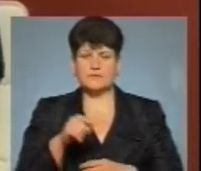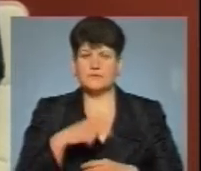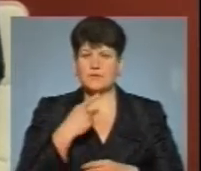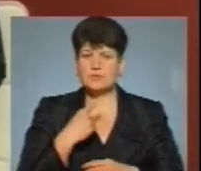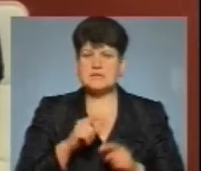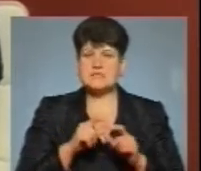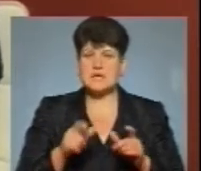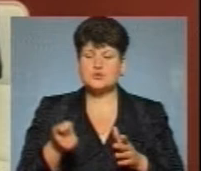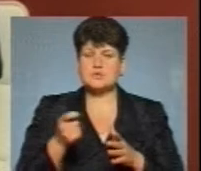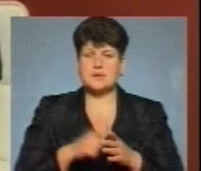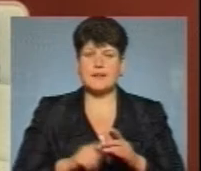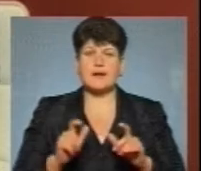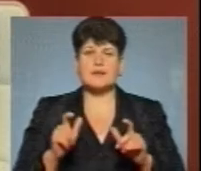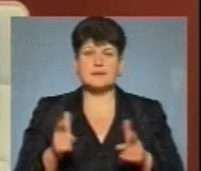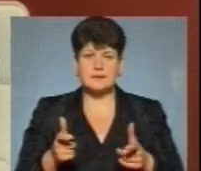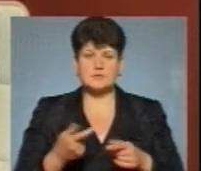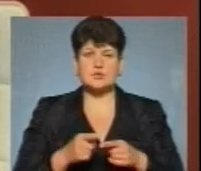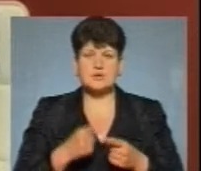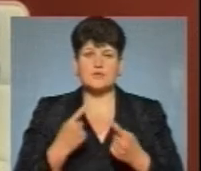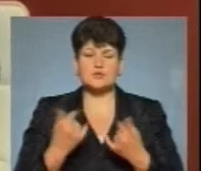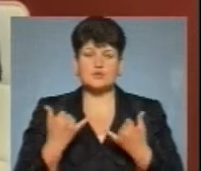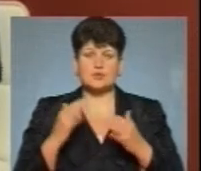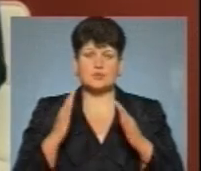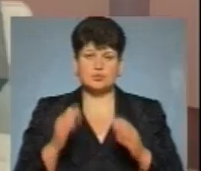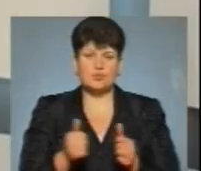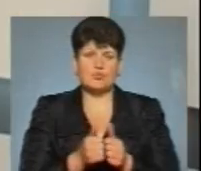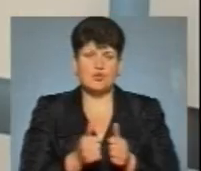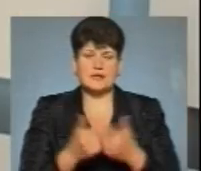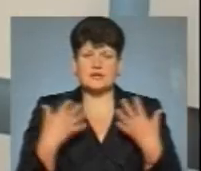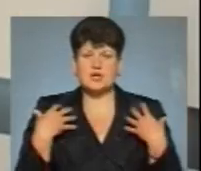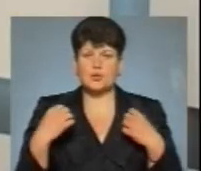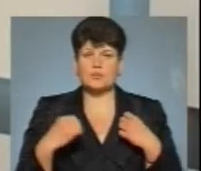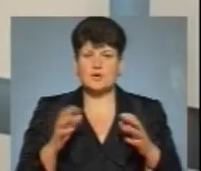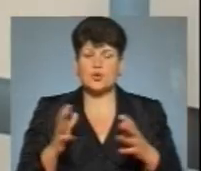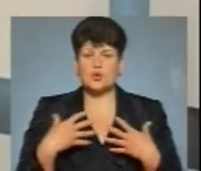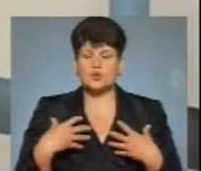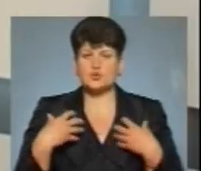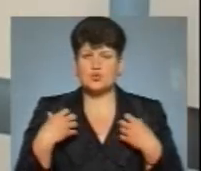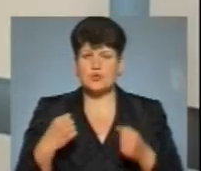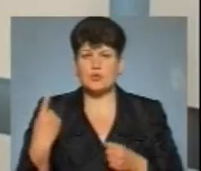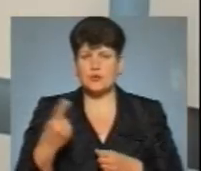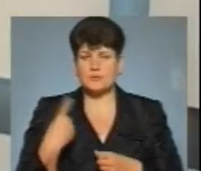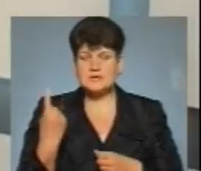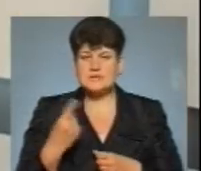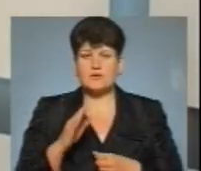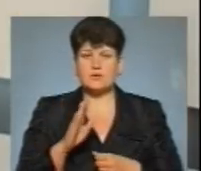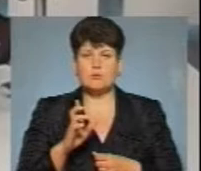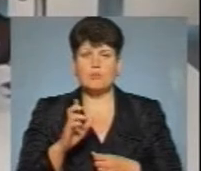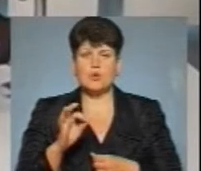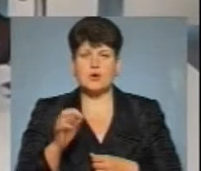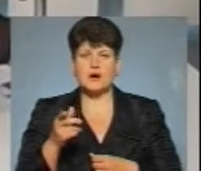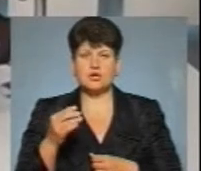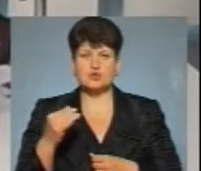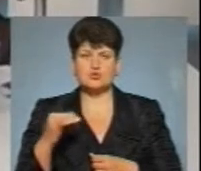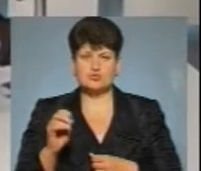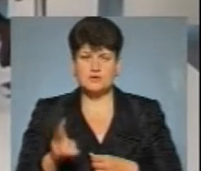станцію закрили на карантин. Про це говоритимемо сьогодні. Поряд зі мною начальник управління охорони здоров'я області Володимир Богайчук. Вітаю вас. Доброго